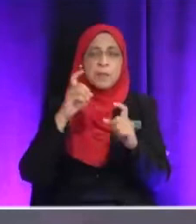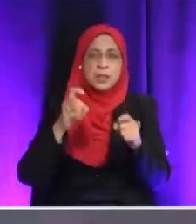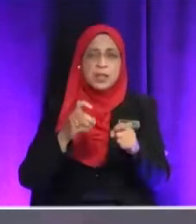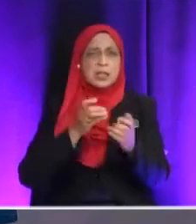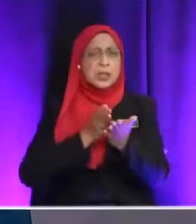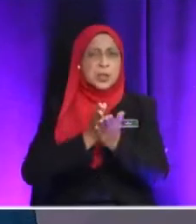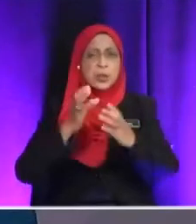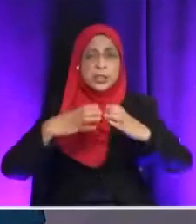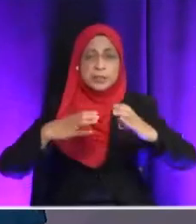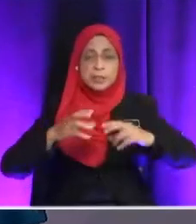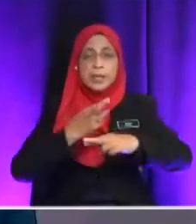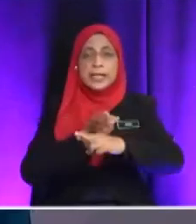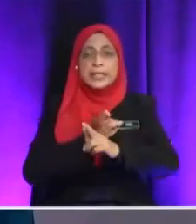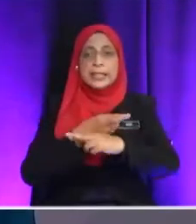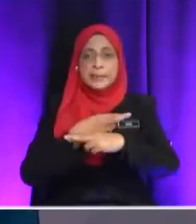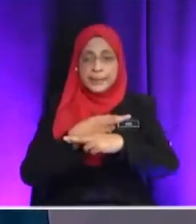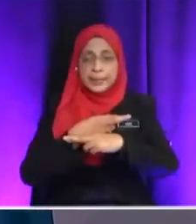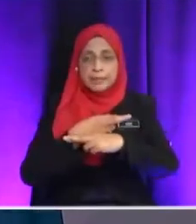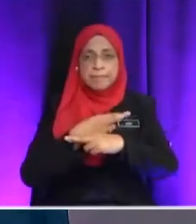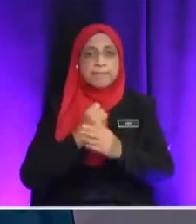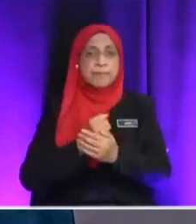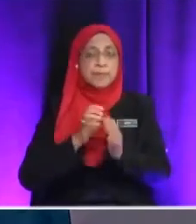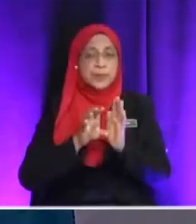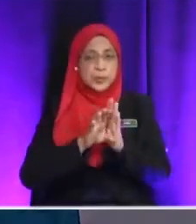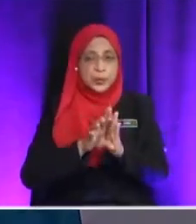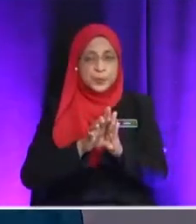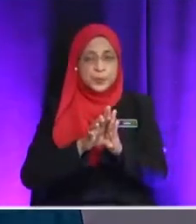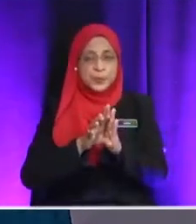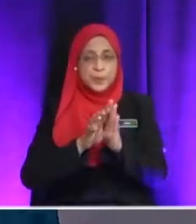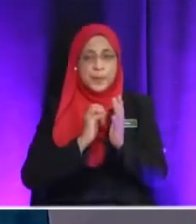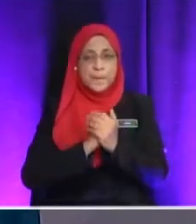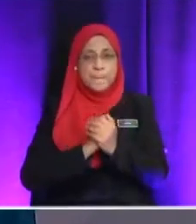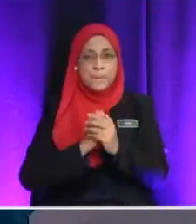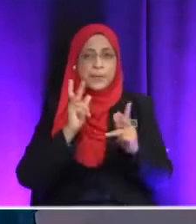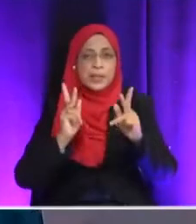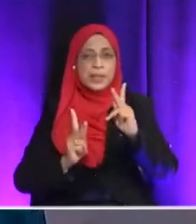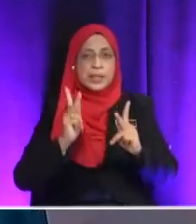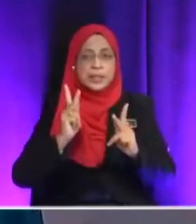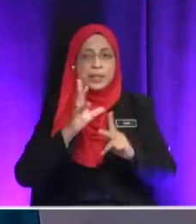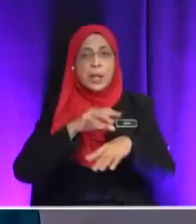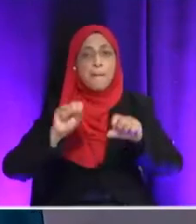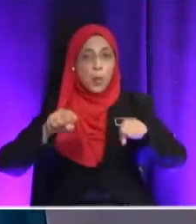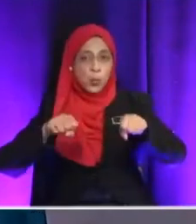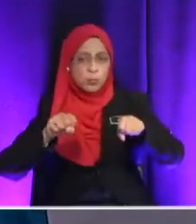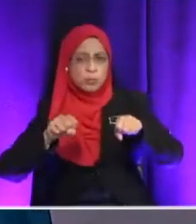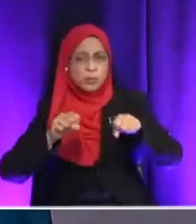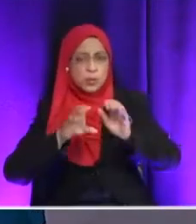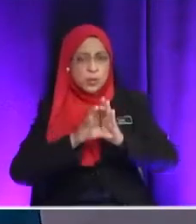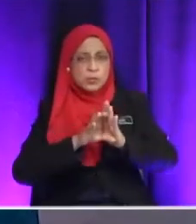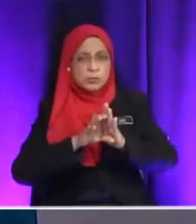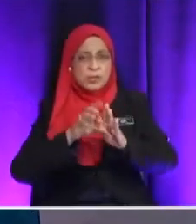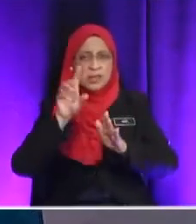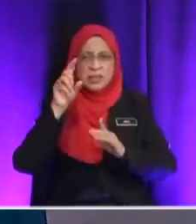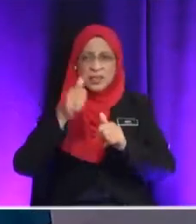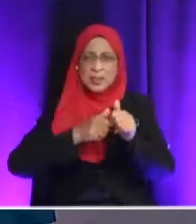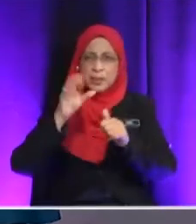baik segera bye sinilah cukup bagi sentuhnya lainnya kritis dan musikal Oke setiap enam